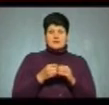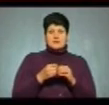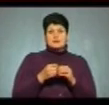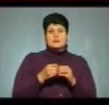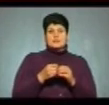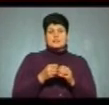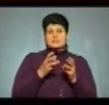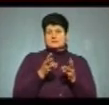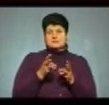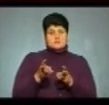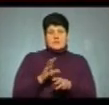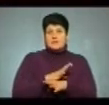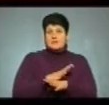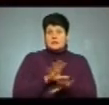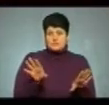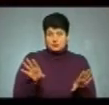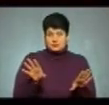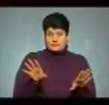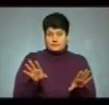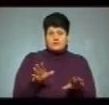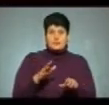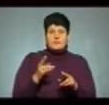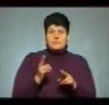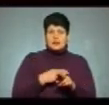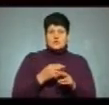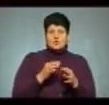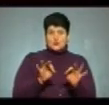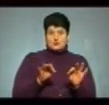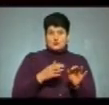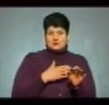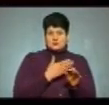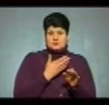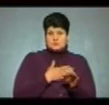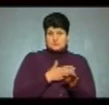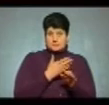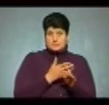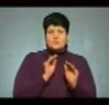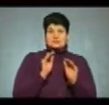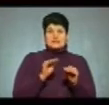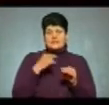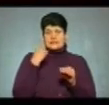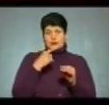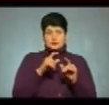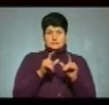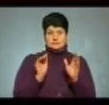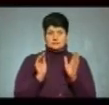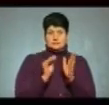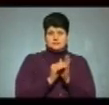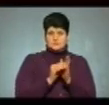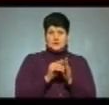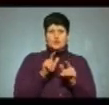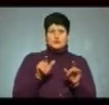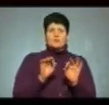та гарячої води не було. Без нашого відома, без дозволу, встановили нам індивідуально тепловий показчик. Так, як